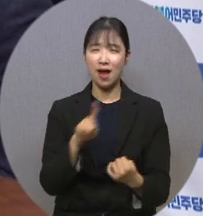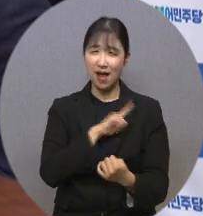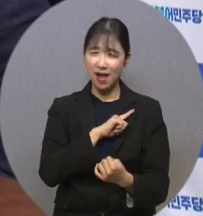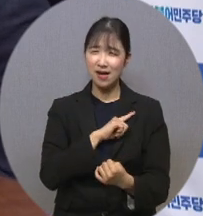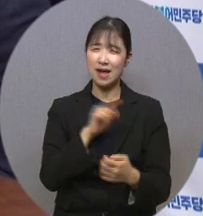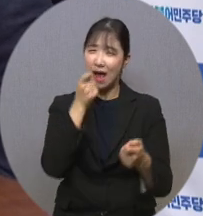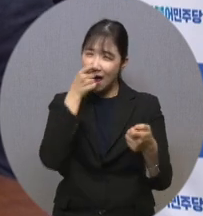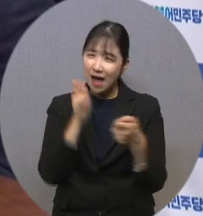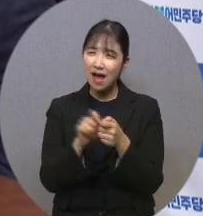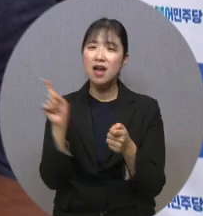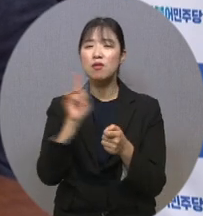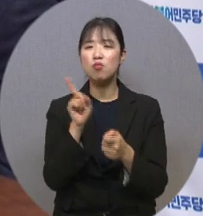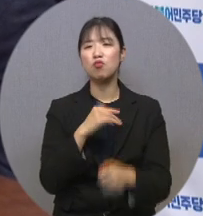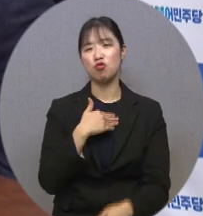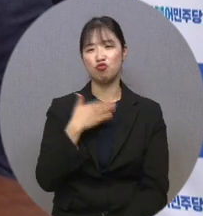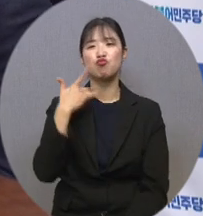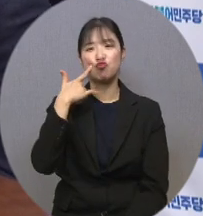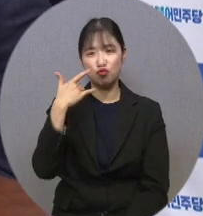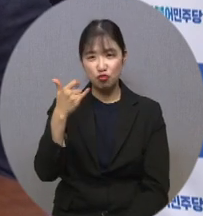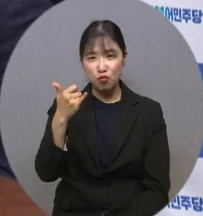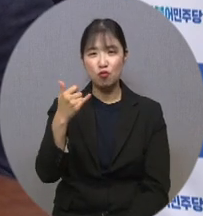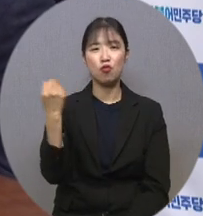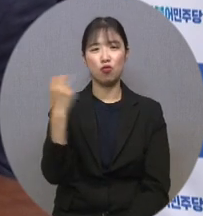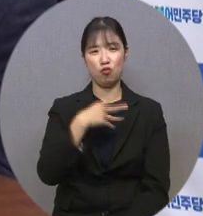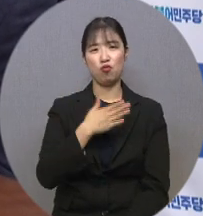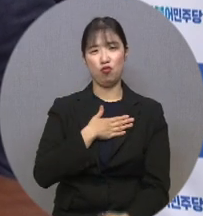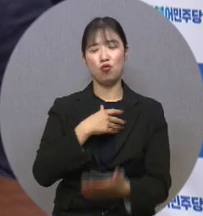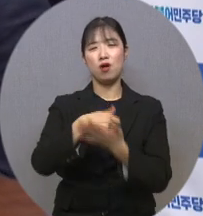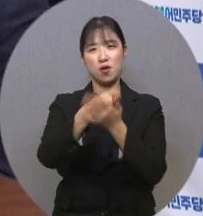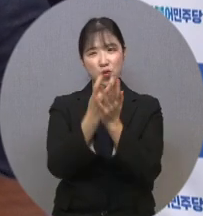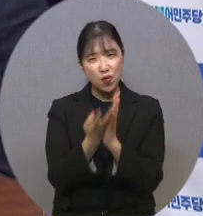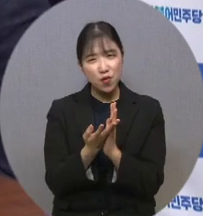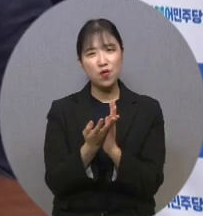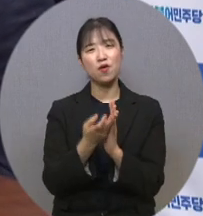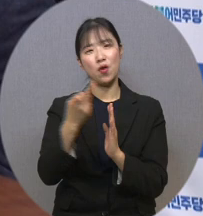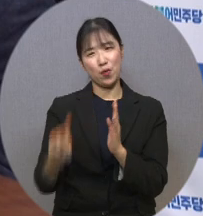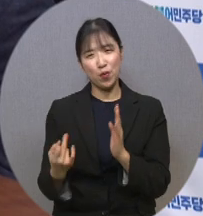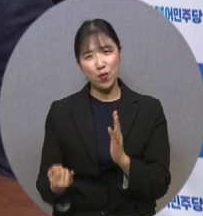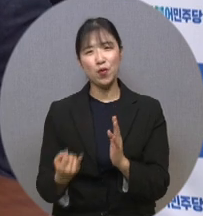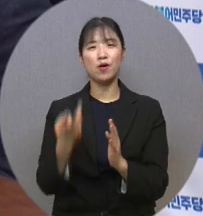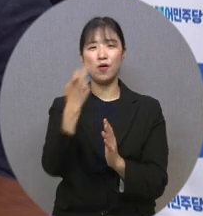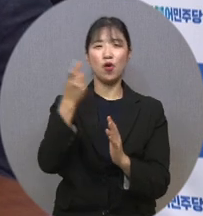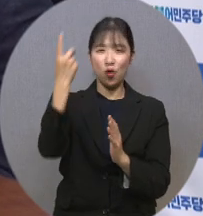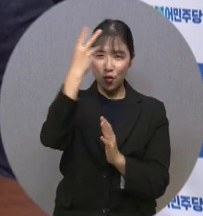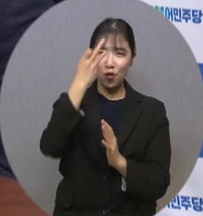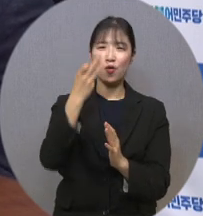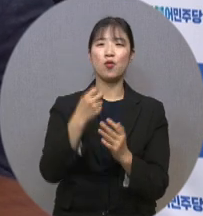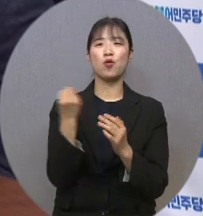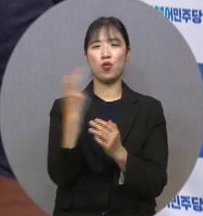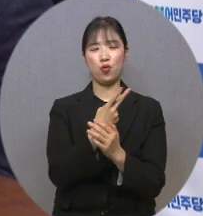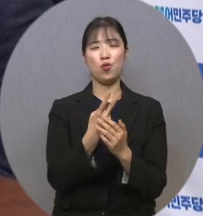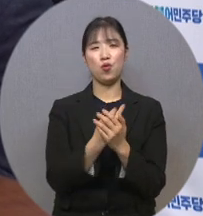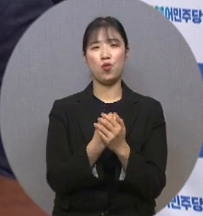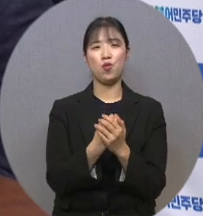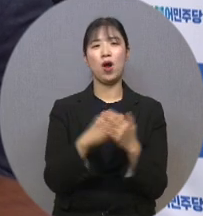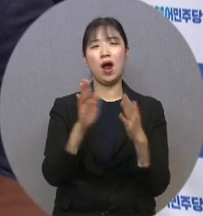가깝게는 저희 부모님, 또 저희 형제, 또는 가족, 또 저희